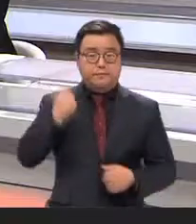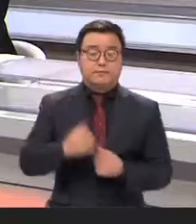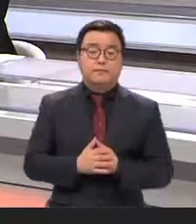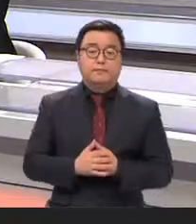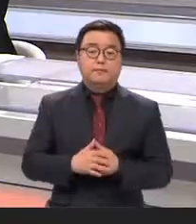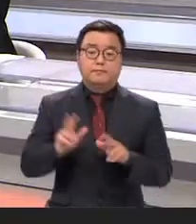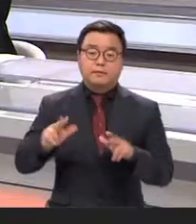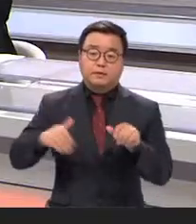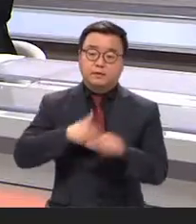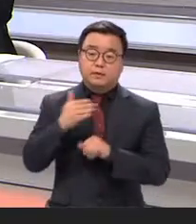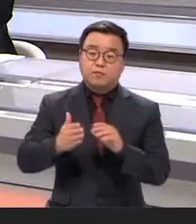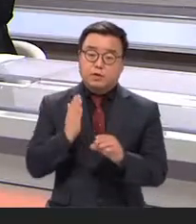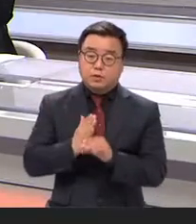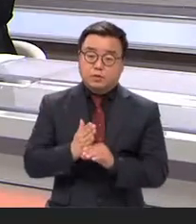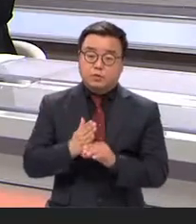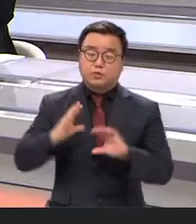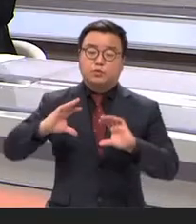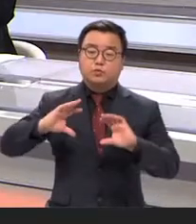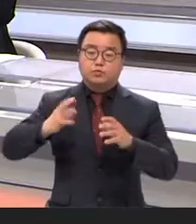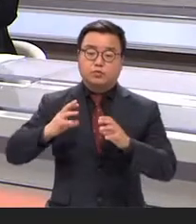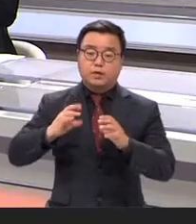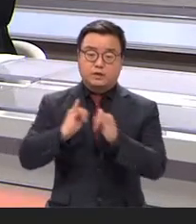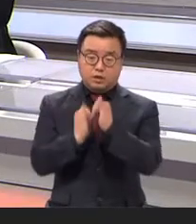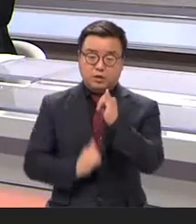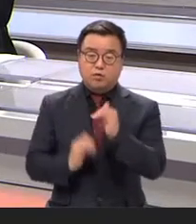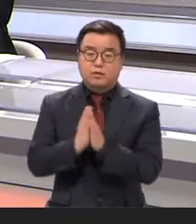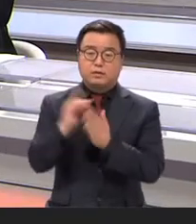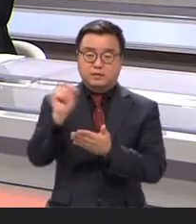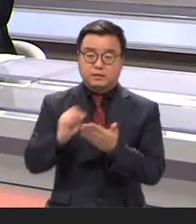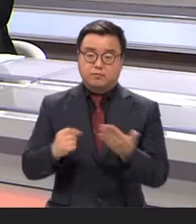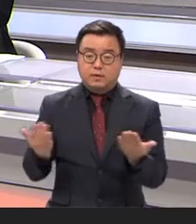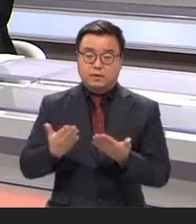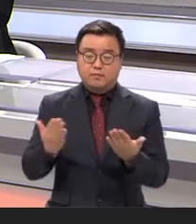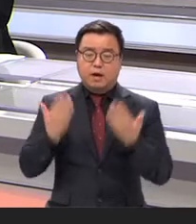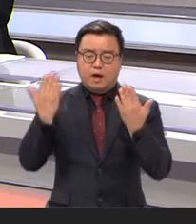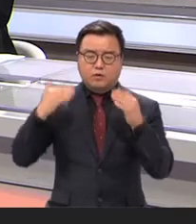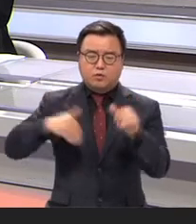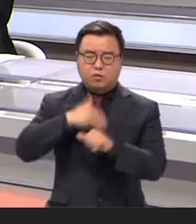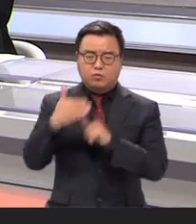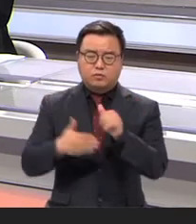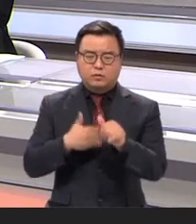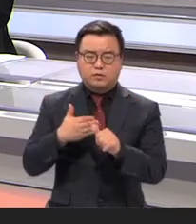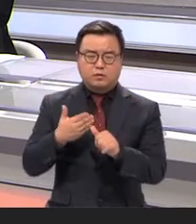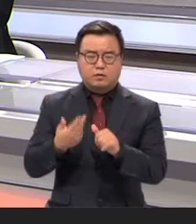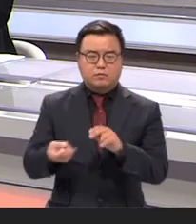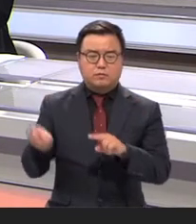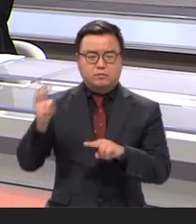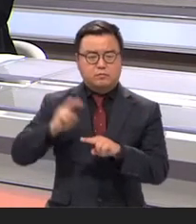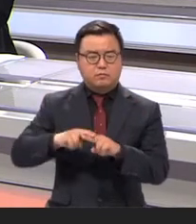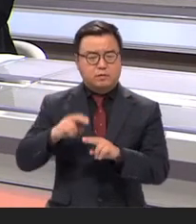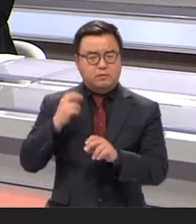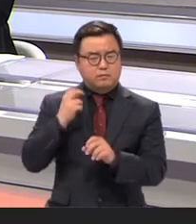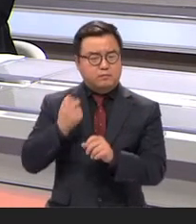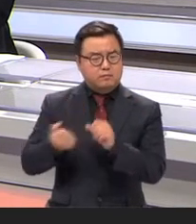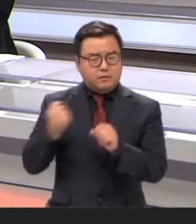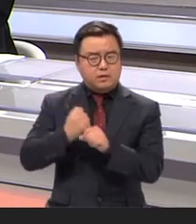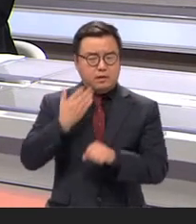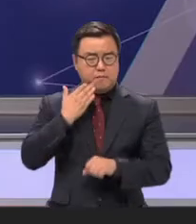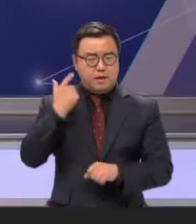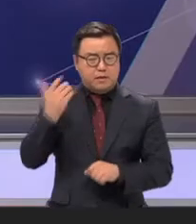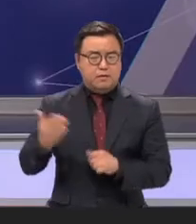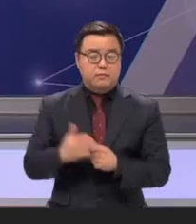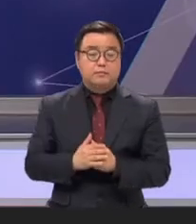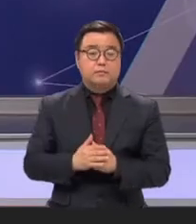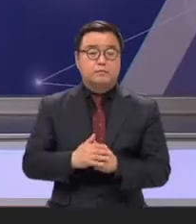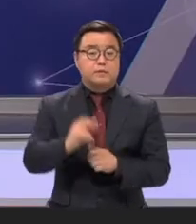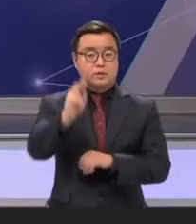이런 상황에서 국정화 교과서가 학교 현장에서 자리를 잡을 수 있을 거라고 보시나요? 일단 정부는 강하게 추진을